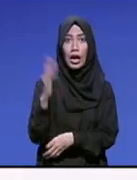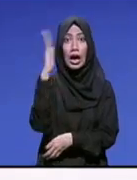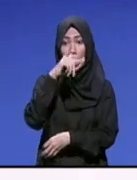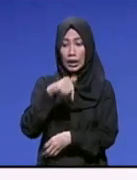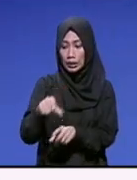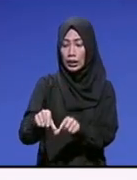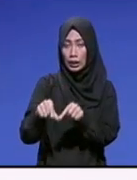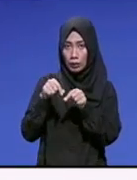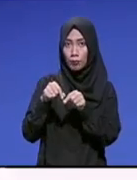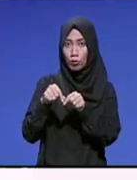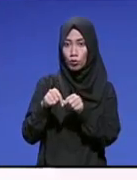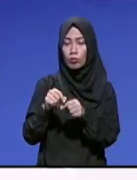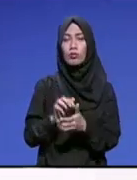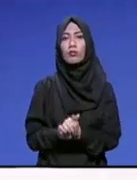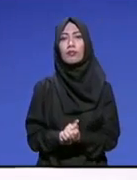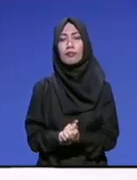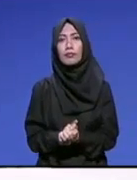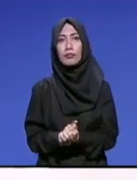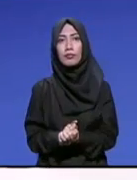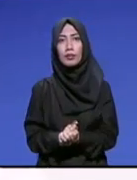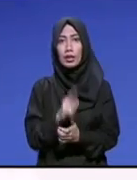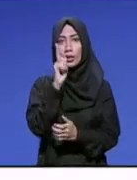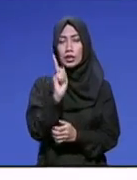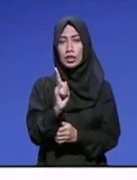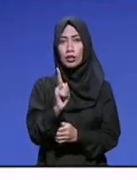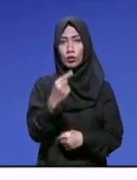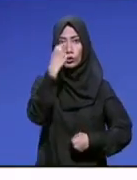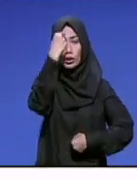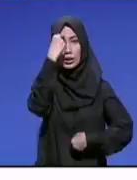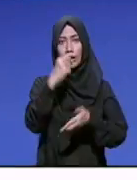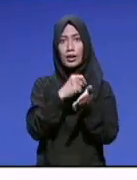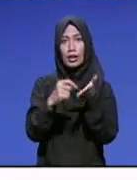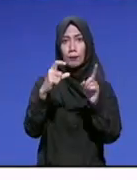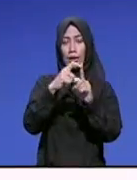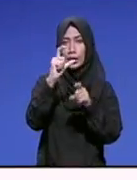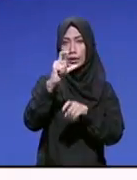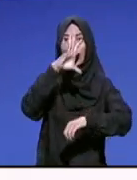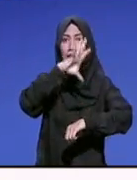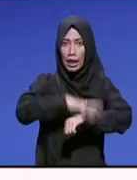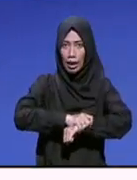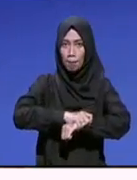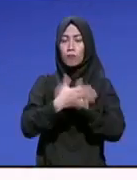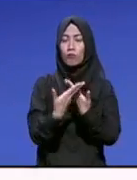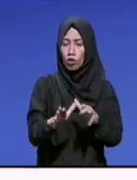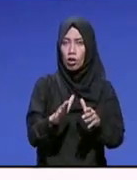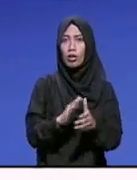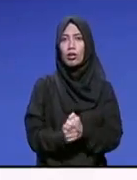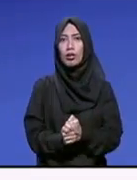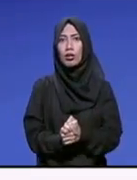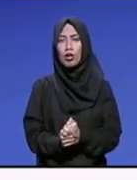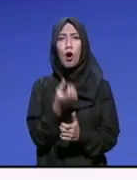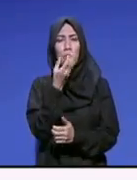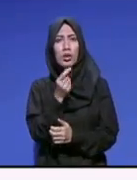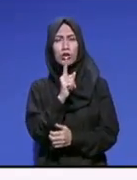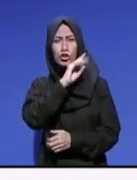menemukan. Dalam penggerebekan, satu tersangka berinisial DC sudah ditangkap. Bisnis produk ilegal ini sudah berjalan selama